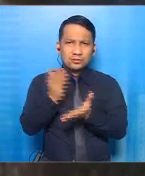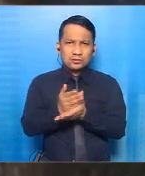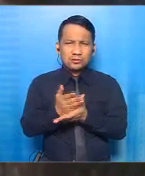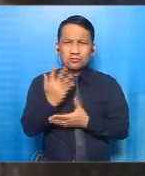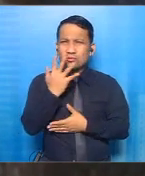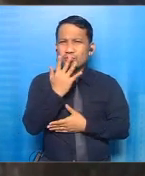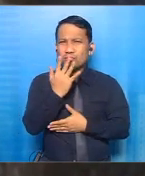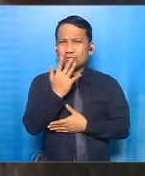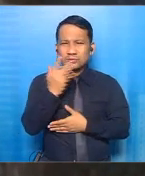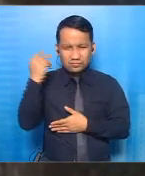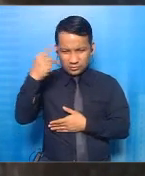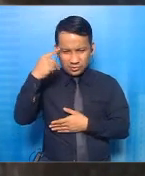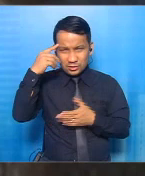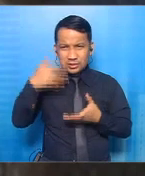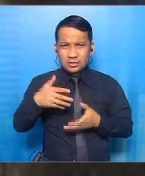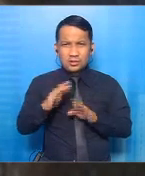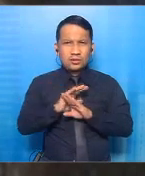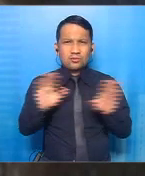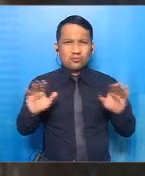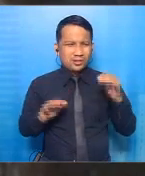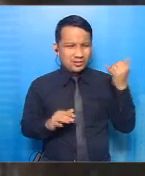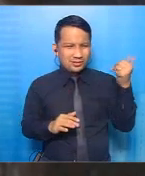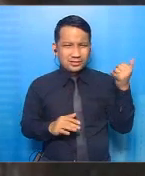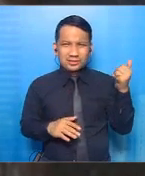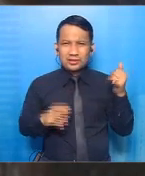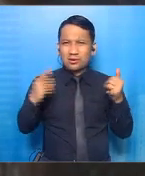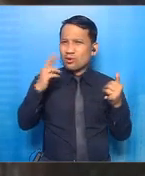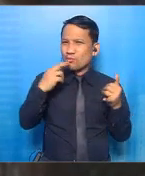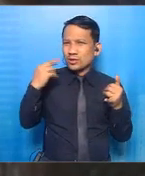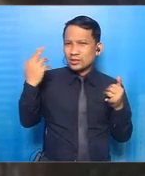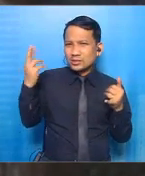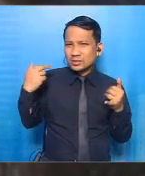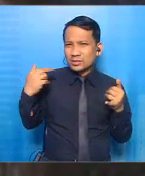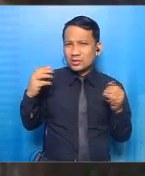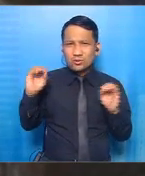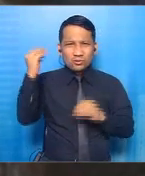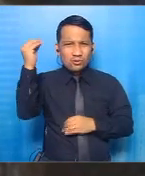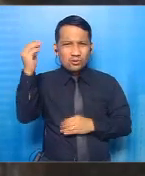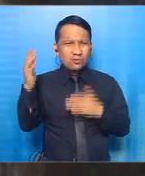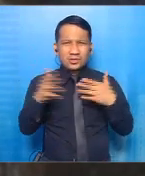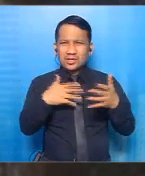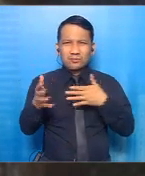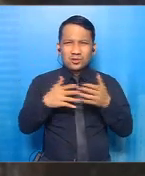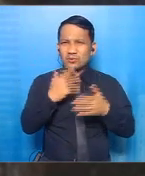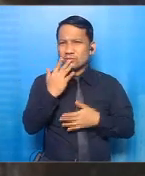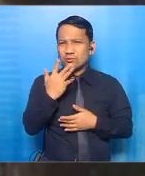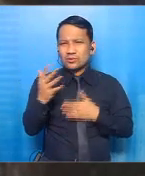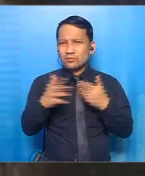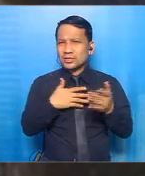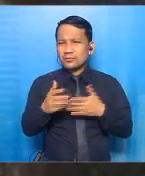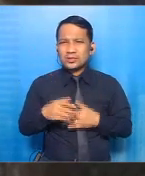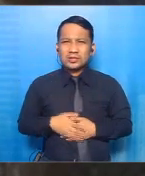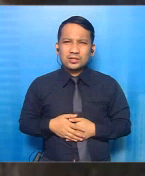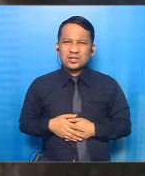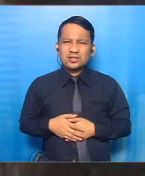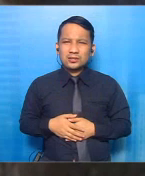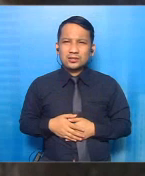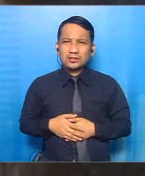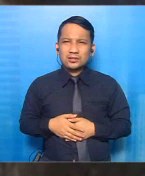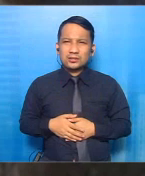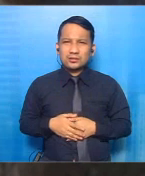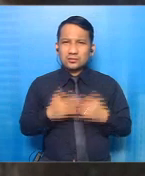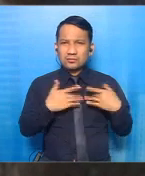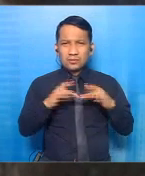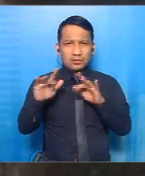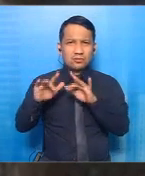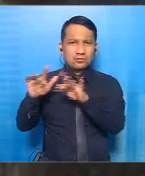politika. Wala nang dilaw, wala nang pula, wala nang orange o kung ano man ang kulay mo. Maawa